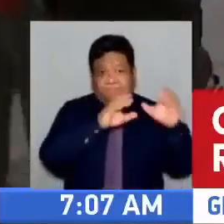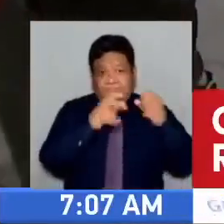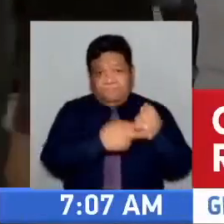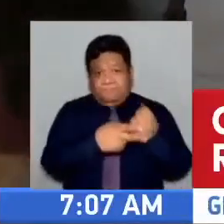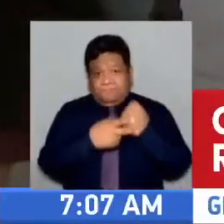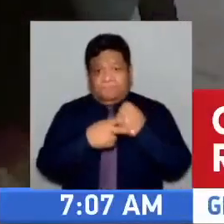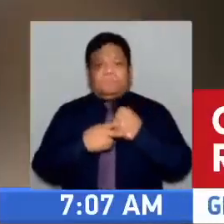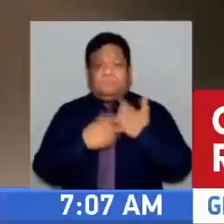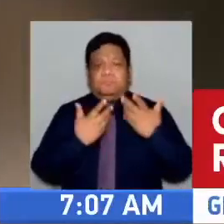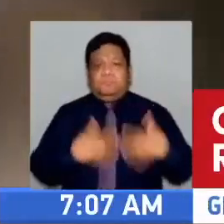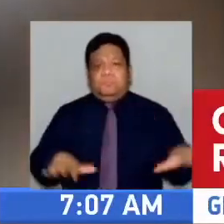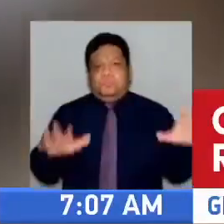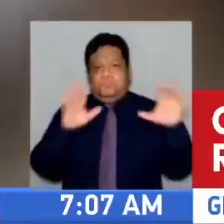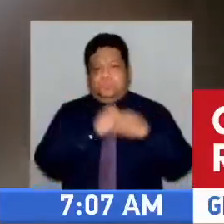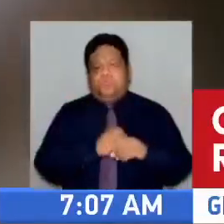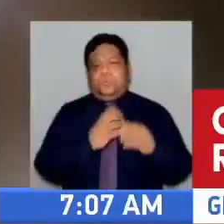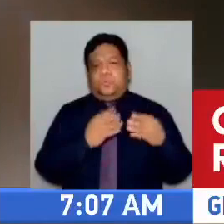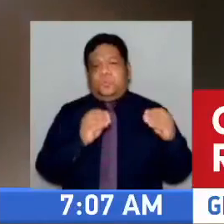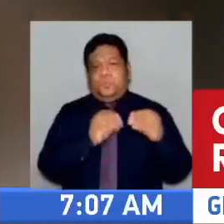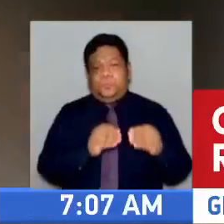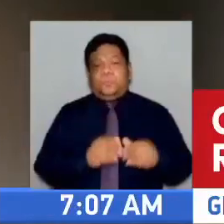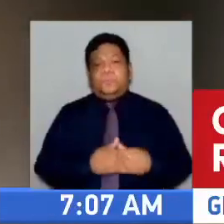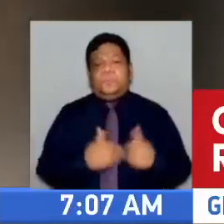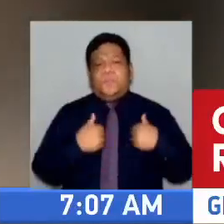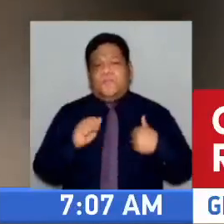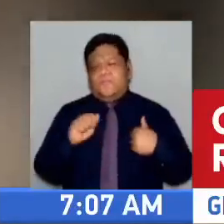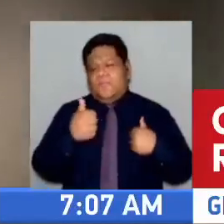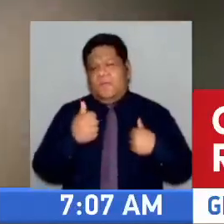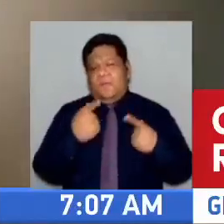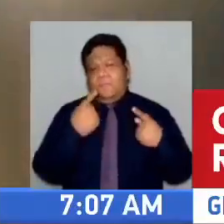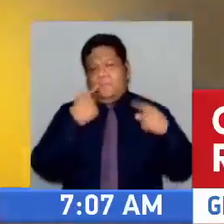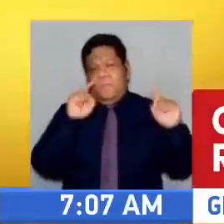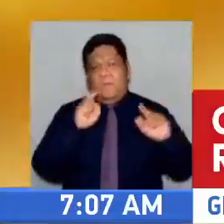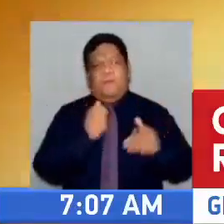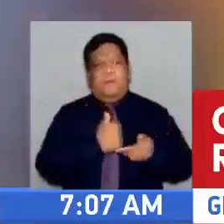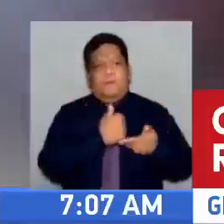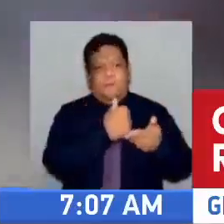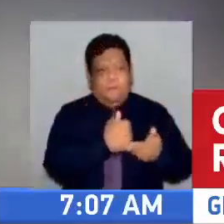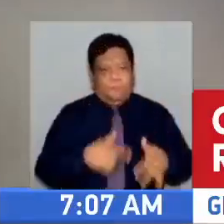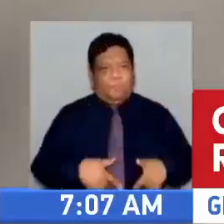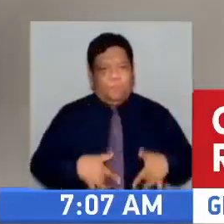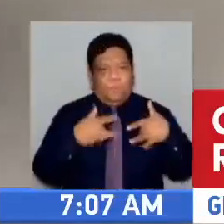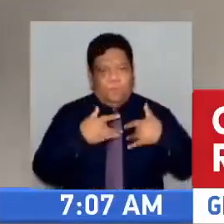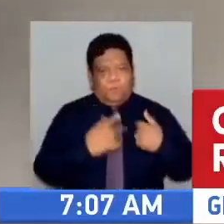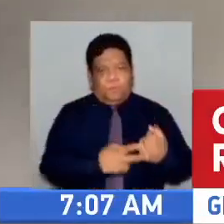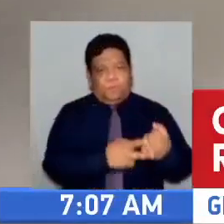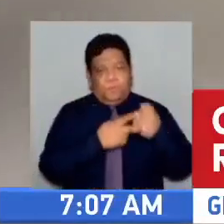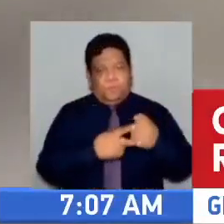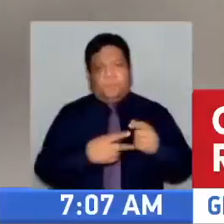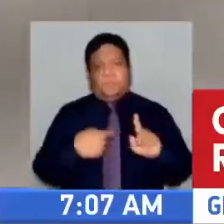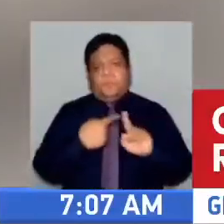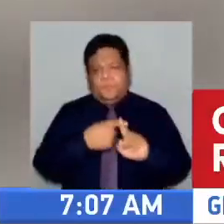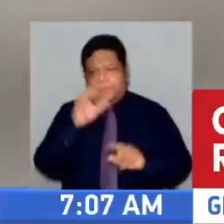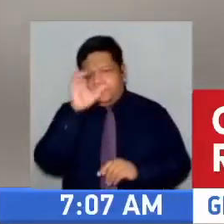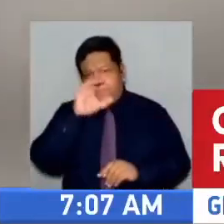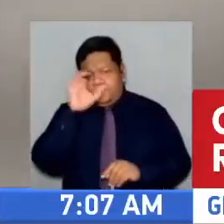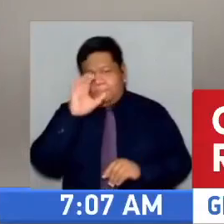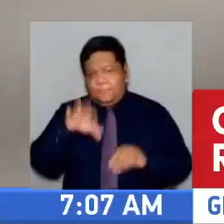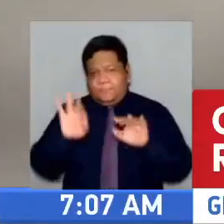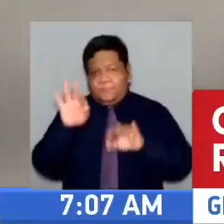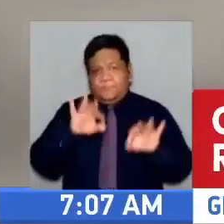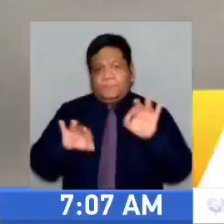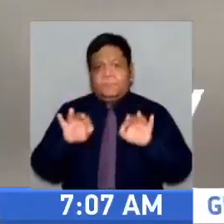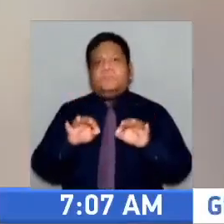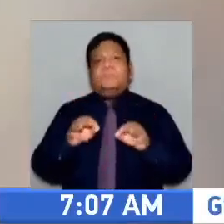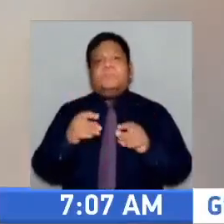Adyaman. 10 survivor ang kanilang natulungang ma-rescue at nakatulong din sila sa paghahanap at pag-retrieve ng mahigit